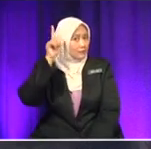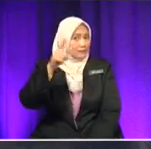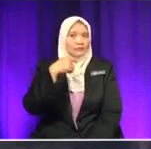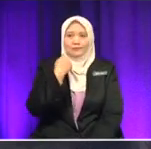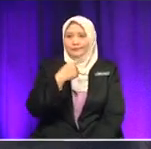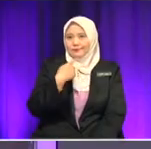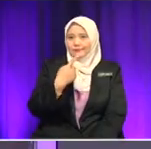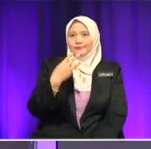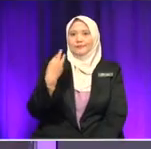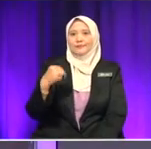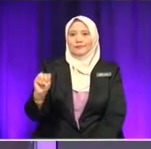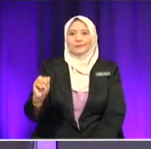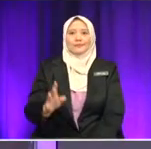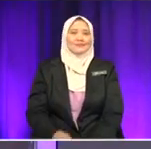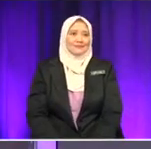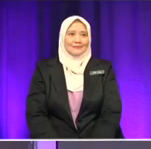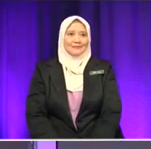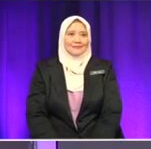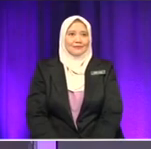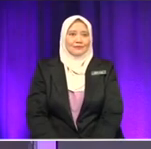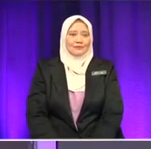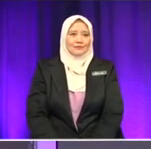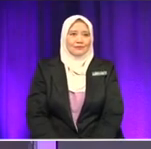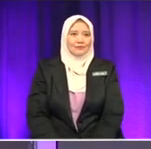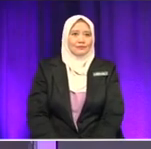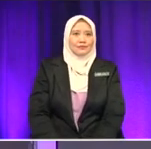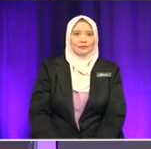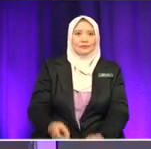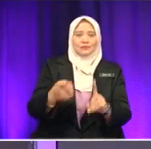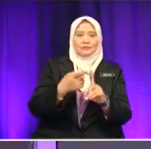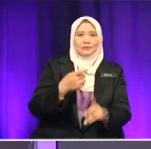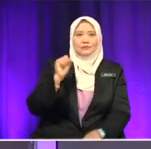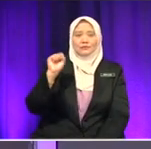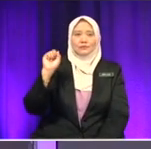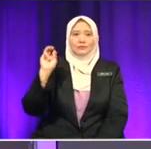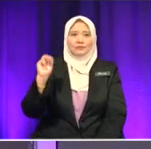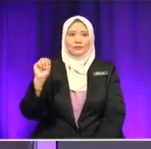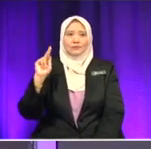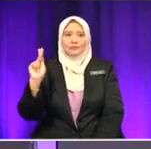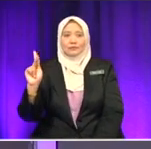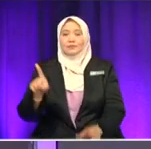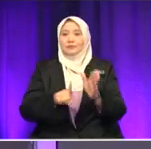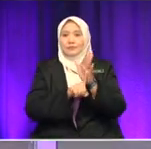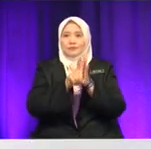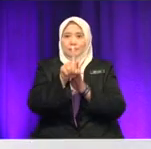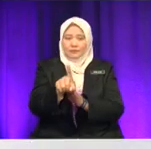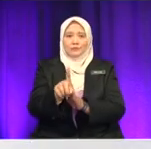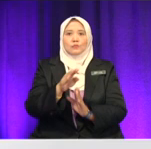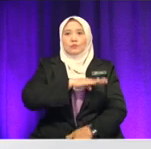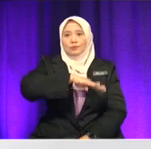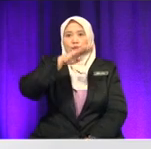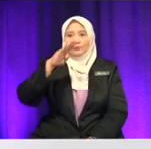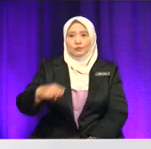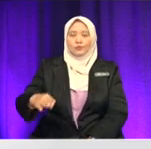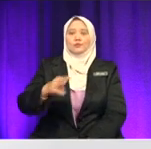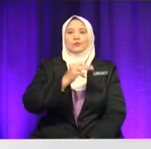mereka sebenarnya. Okey, mari kita berkenalan dengan anak-anak murid cikgu daripada SMK Tinggi Bukit Mentajam. Di atas sudut sebelah kanan